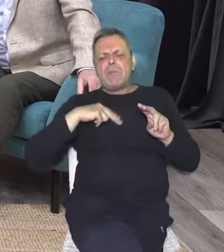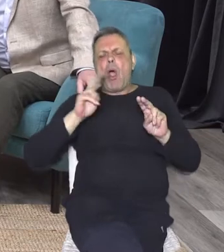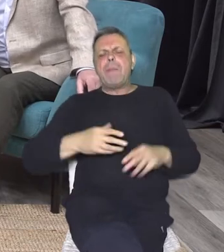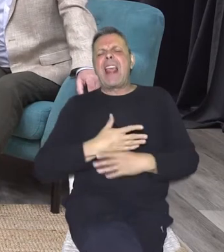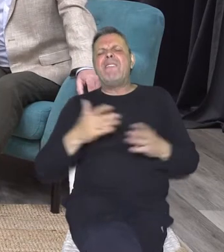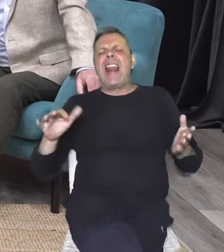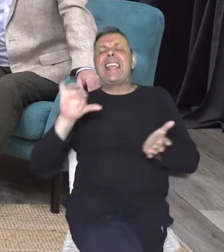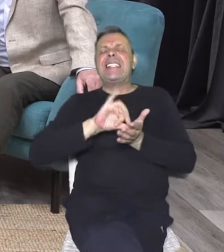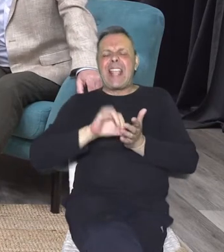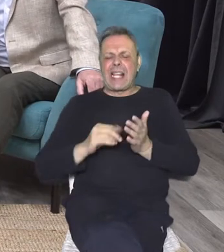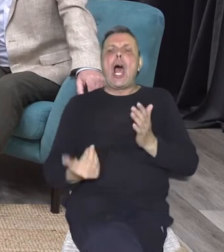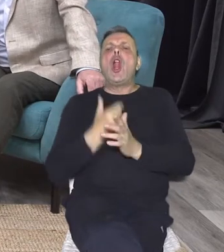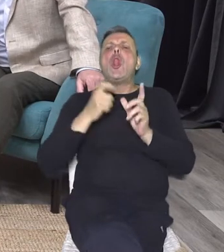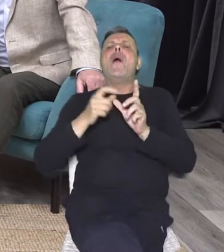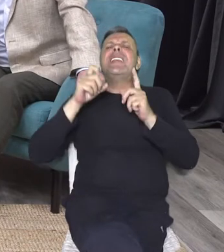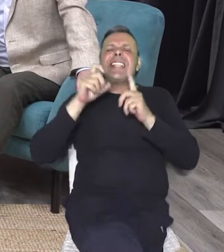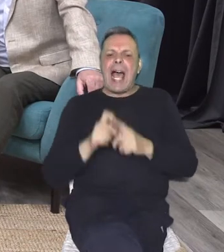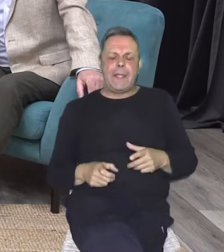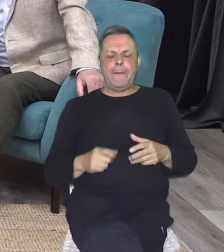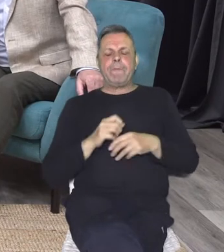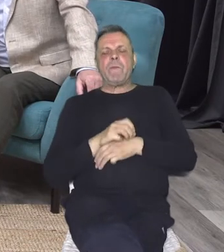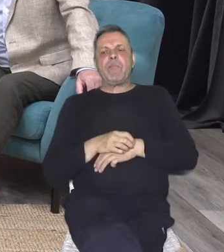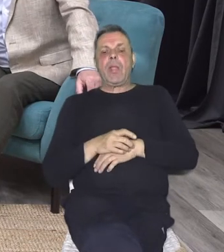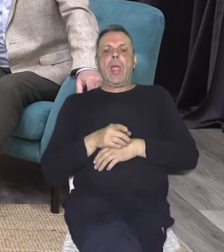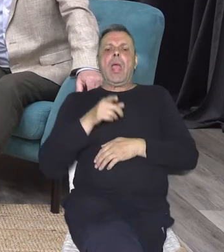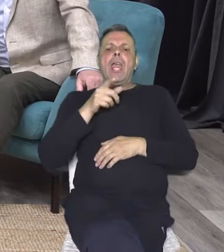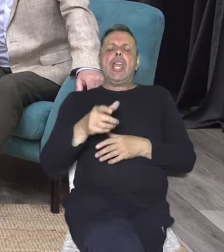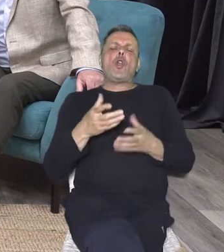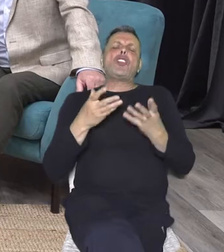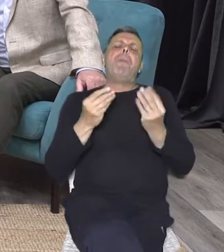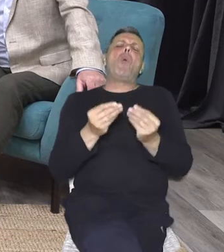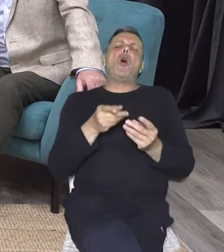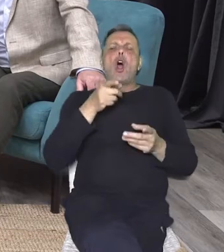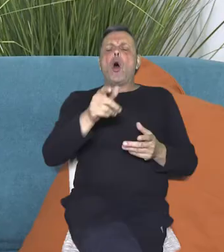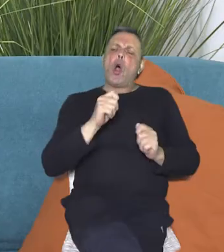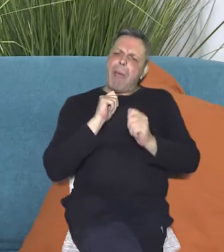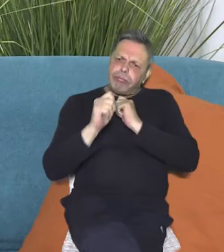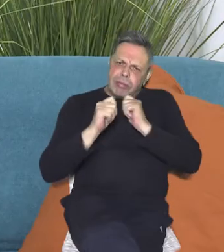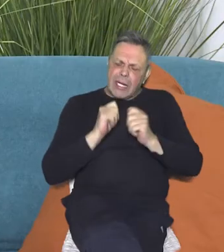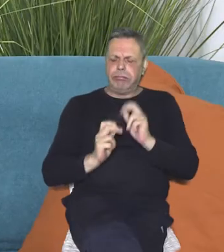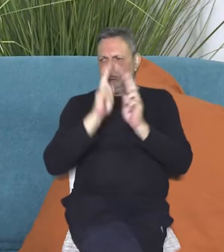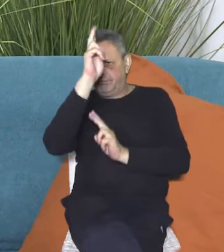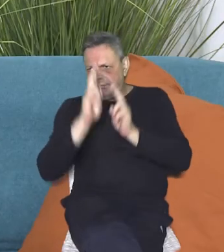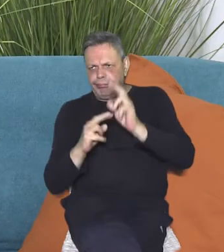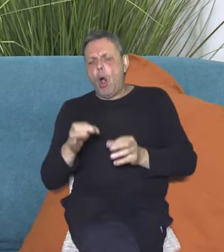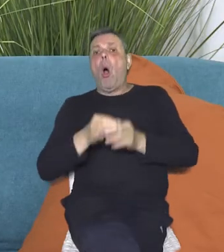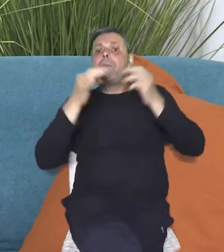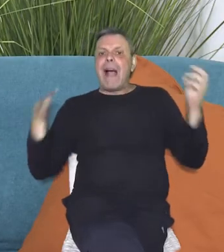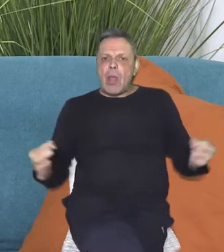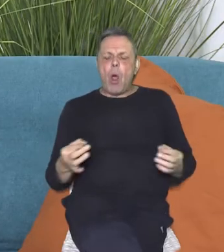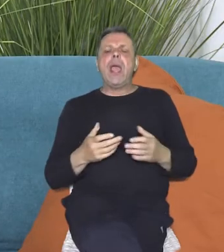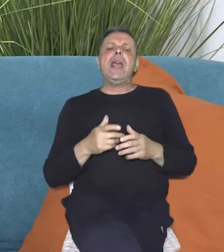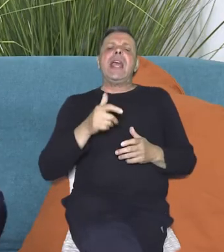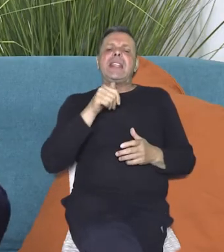centar i to u Novom Sadu, profesor Kirao Rovčanić je bio voditelj toga i to se jako puno o tome onda razmatralo i objavljeno je to